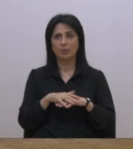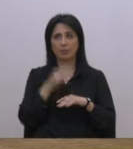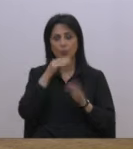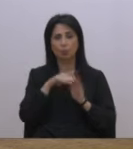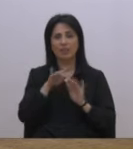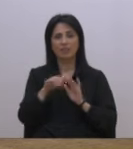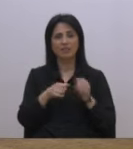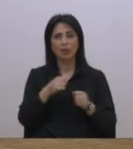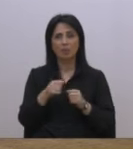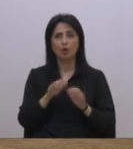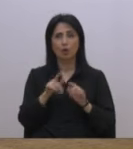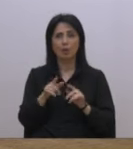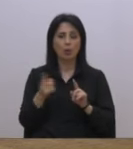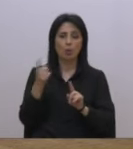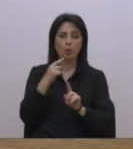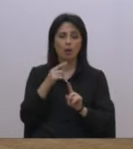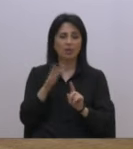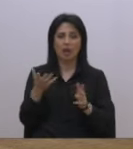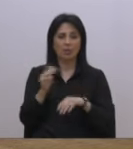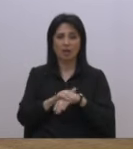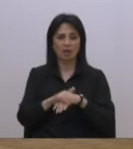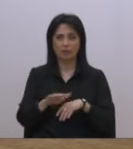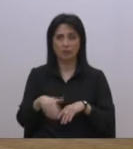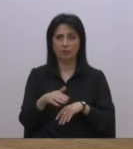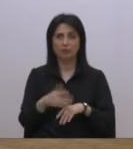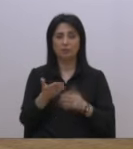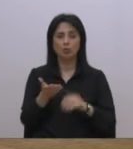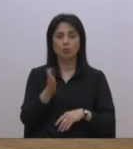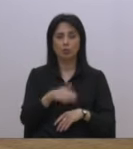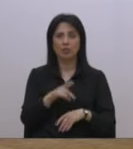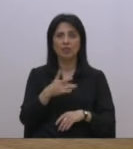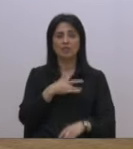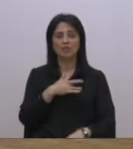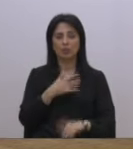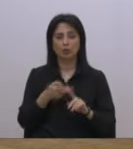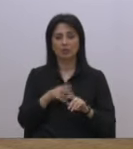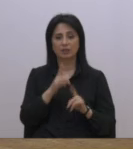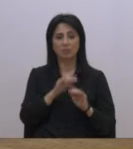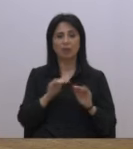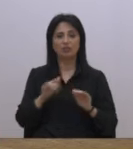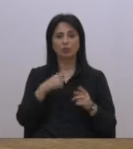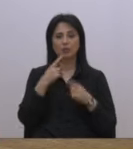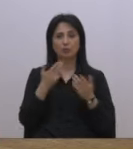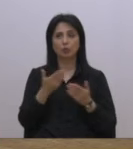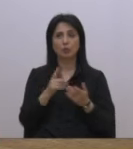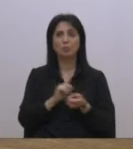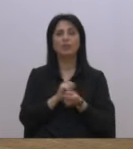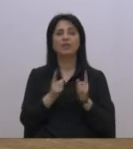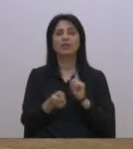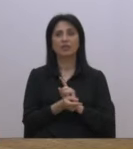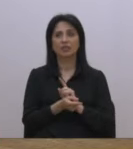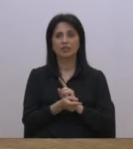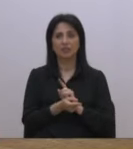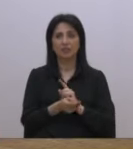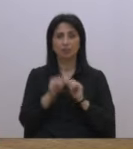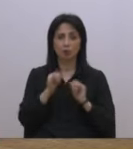უკეთესად დასაქმდებიანო, ოღონდ ამის უკან არანაირი არგუმენტი არ დგას, მითუმეტეს რომ სავარაუდოდ ეს იმ ბავშვებზეა საუბარი, რომელიც პირიქით ან